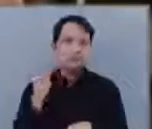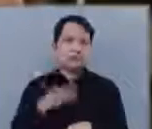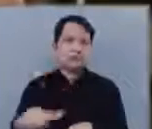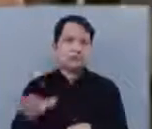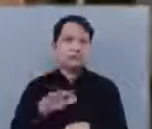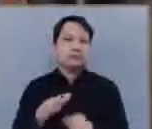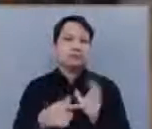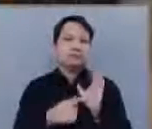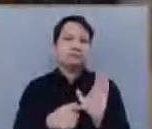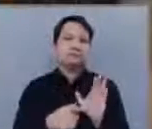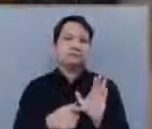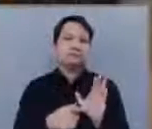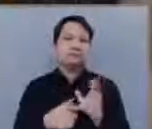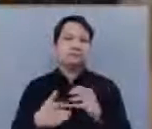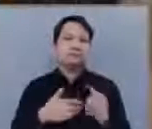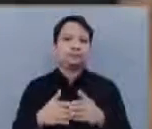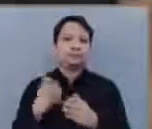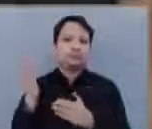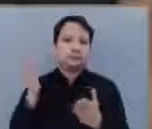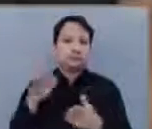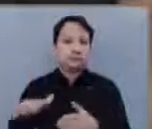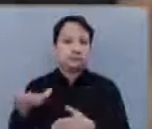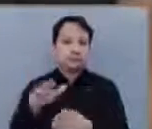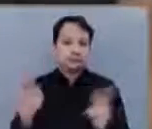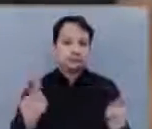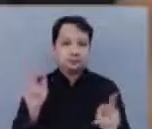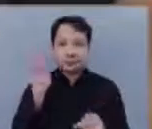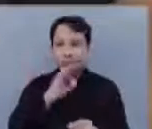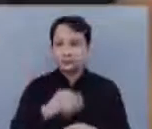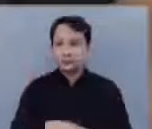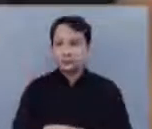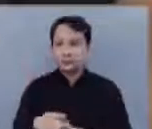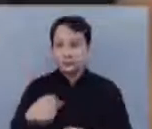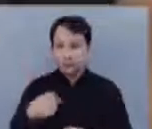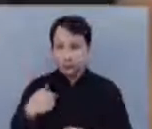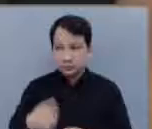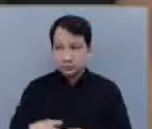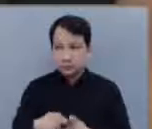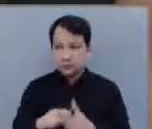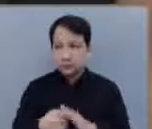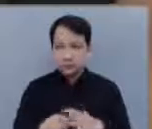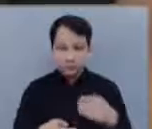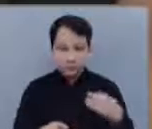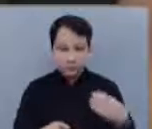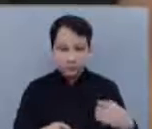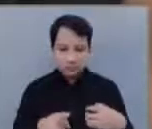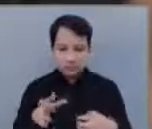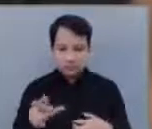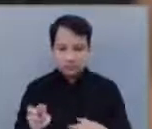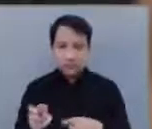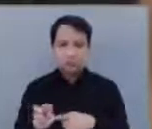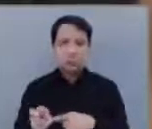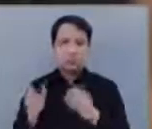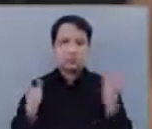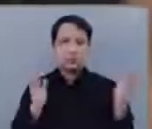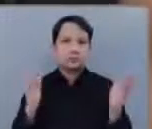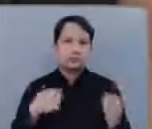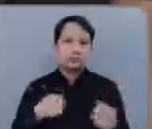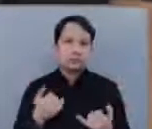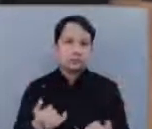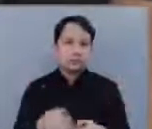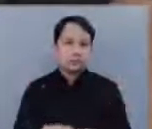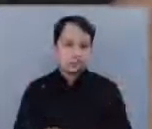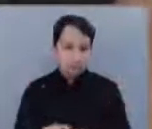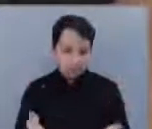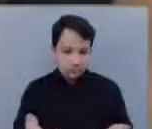na makapaglingkod sa bayan. Nung naging pulis ako, 36 years in the service ako. Ngayon, andito ako sa gobyerno